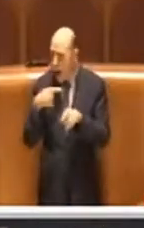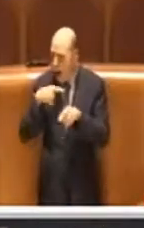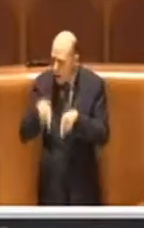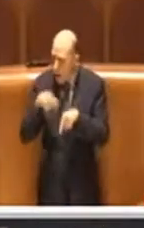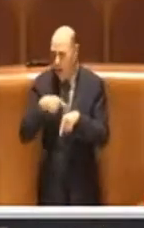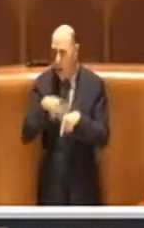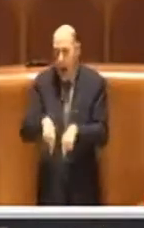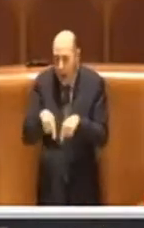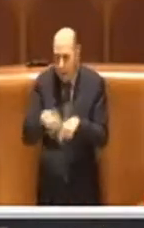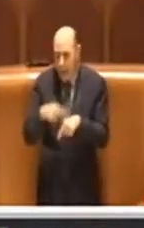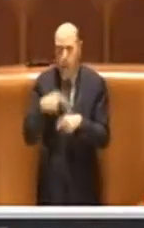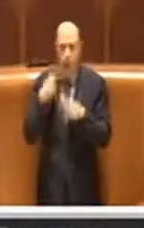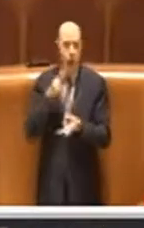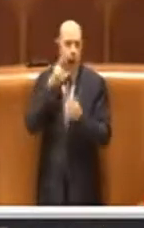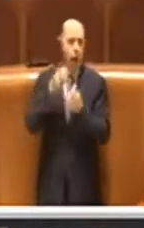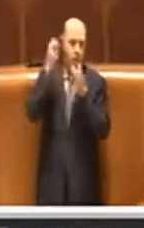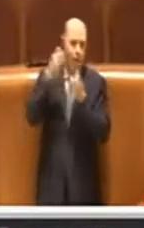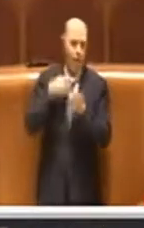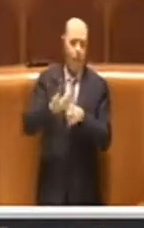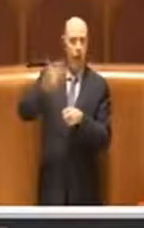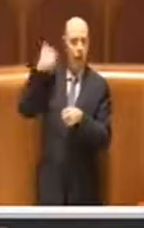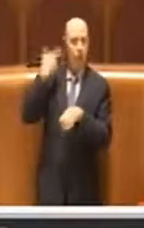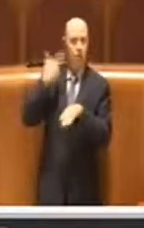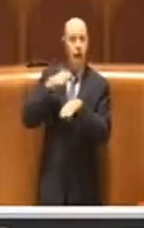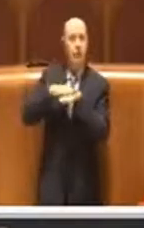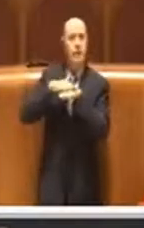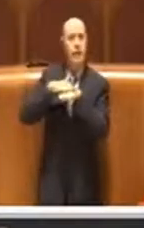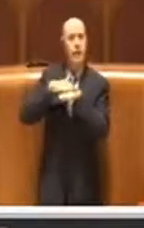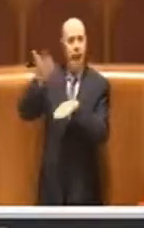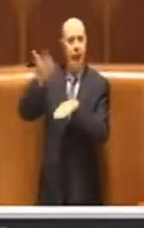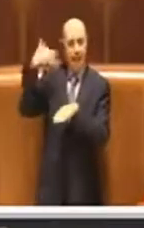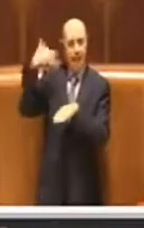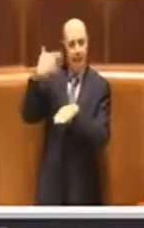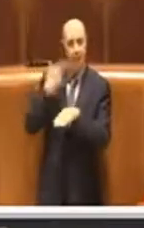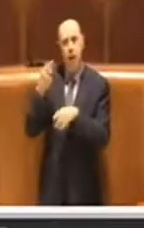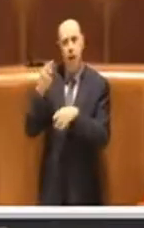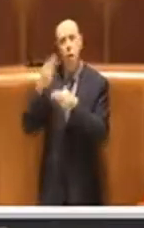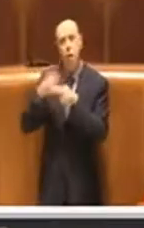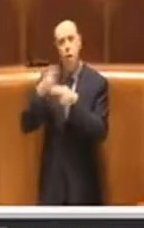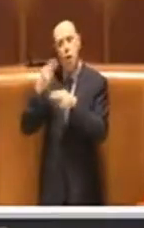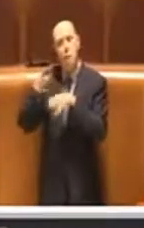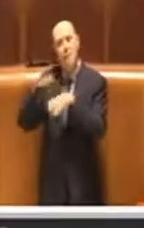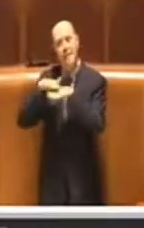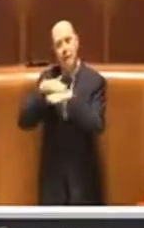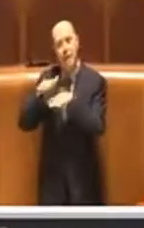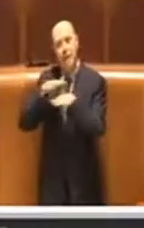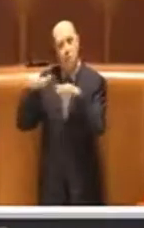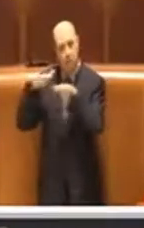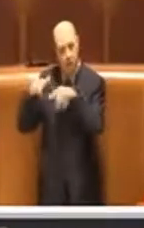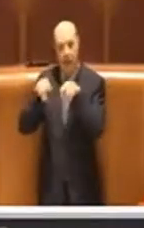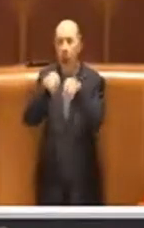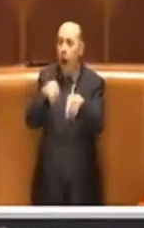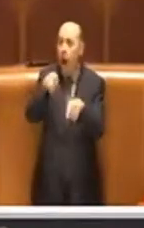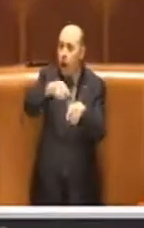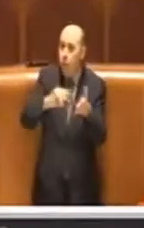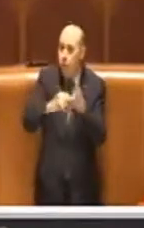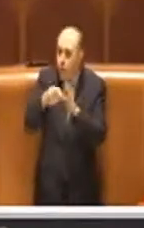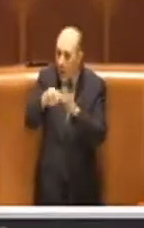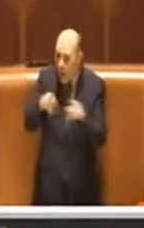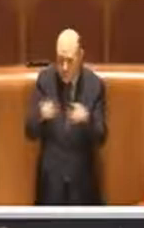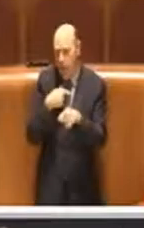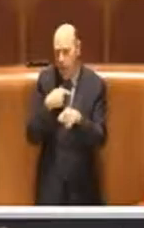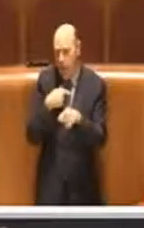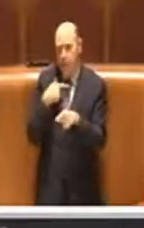dell'esperienza accumulata in Roma Servizi per la mobilità per la risoluzione di questo tema e cercare di